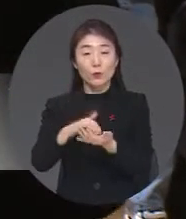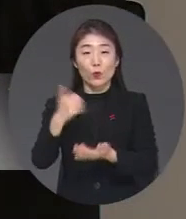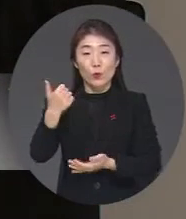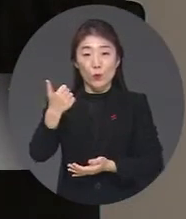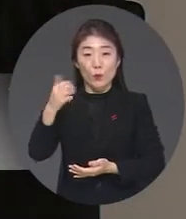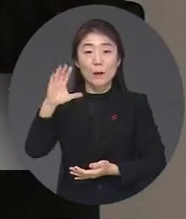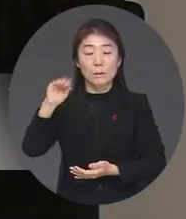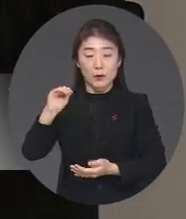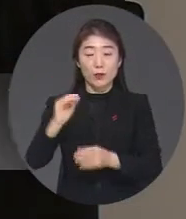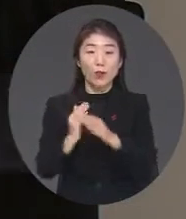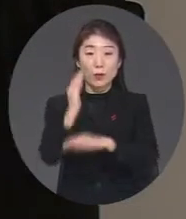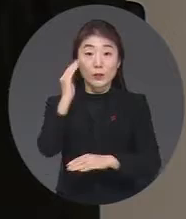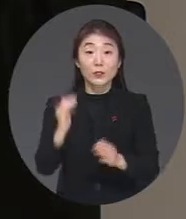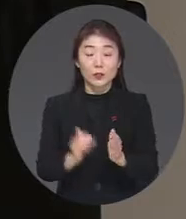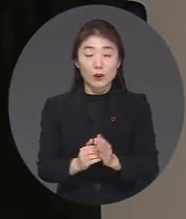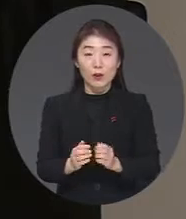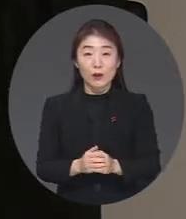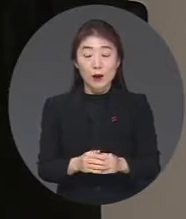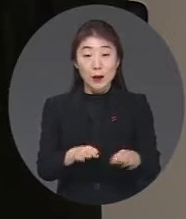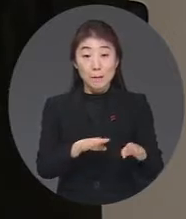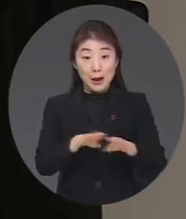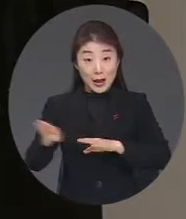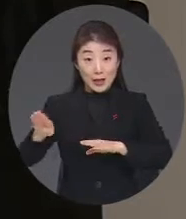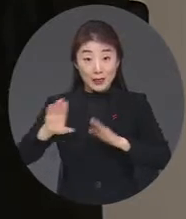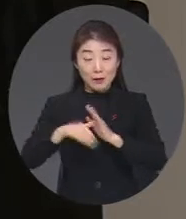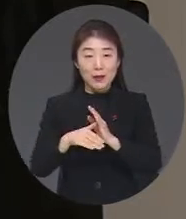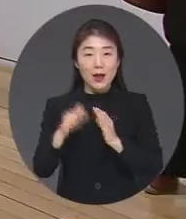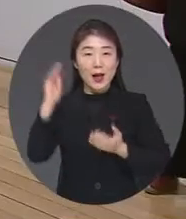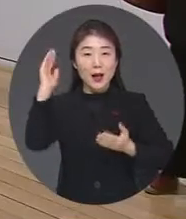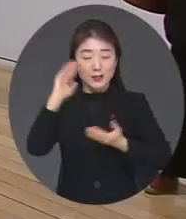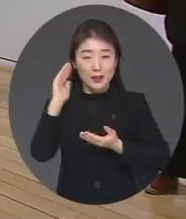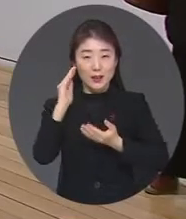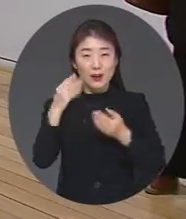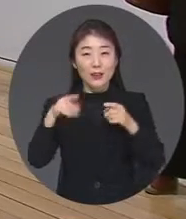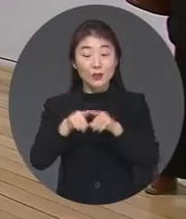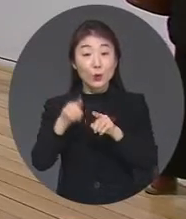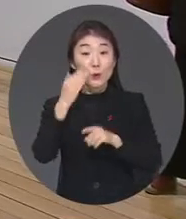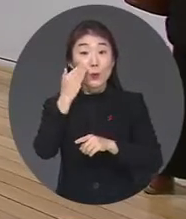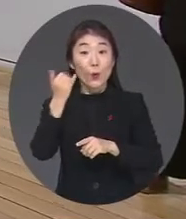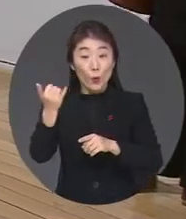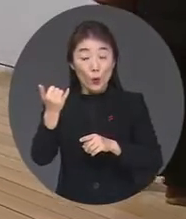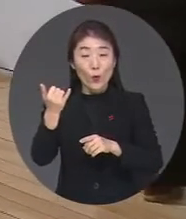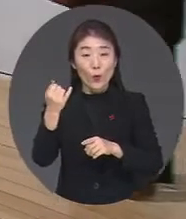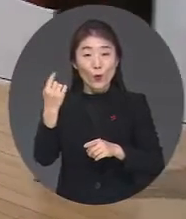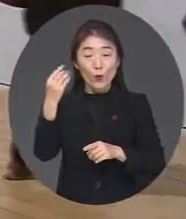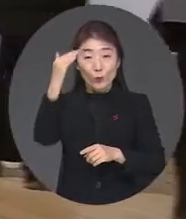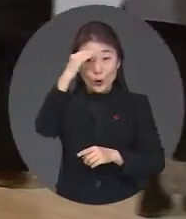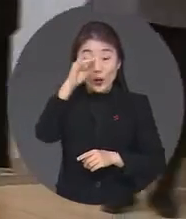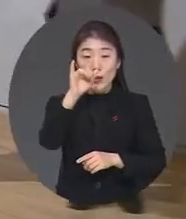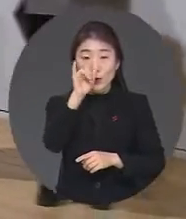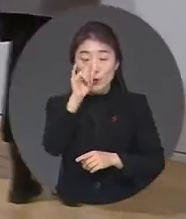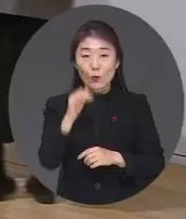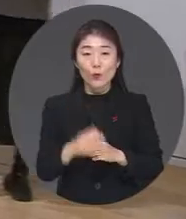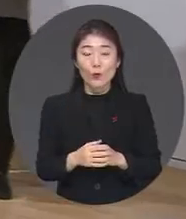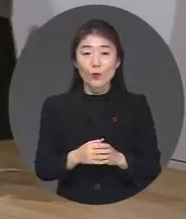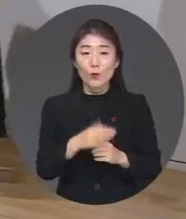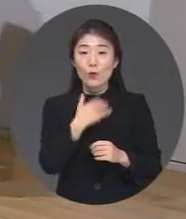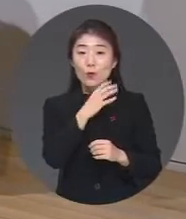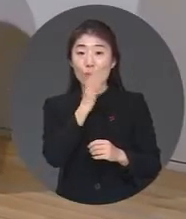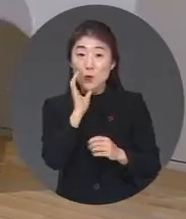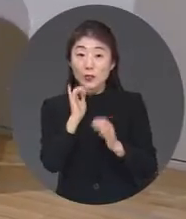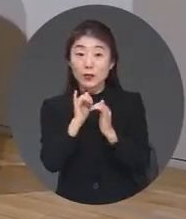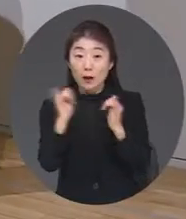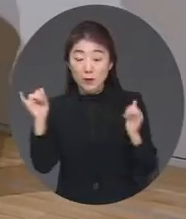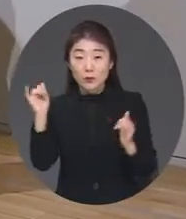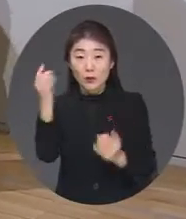명을 넘었습니다. 방학을 맞아 어린 학생과 함께 온 학부모부터 중장년층까지 전시를 찾은